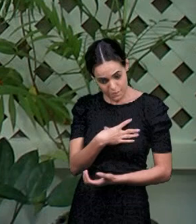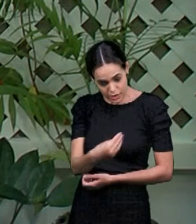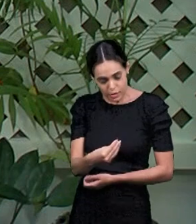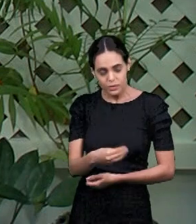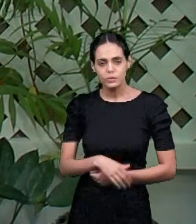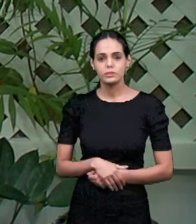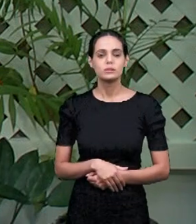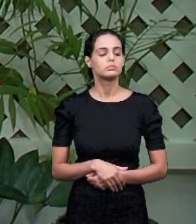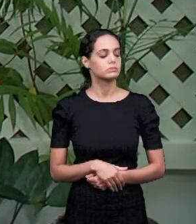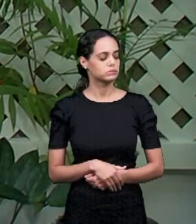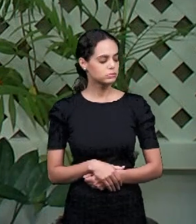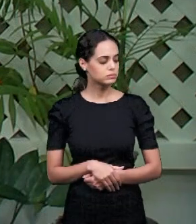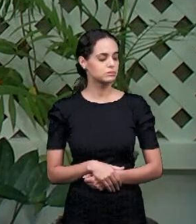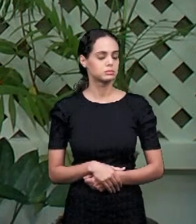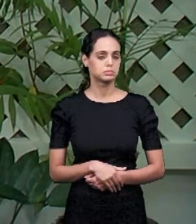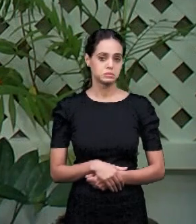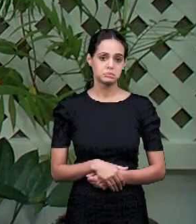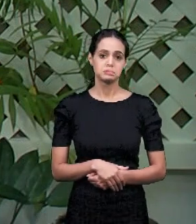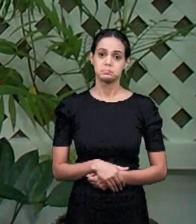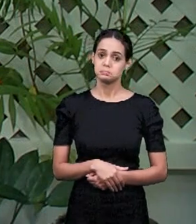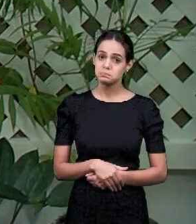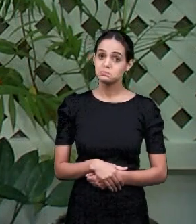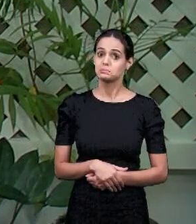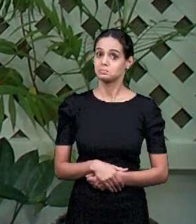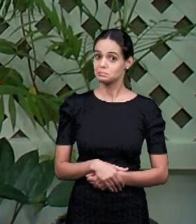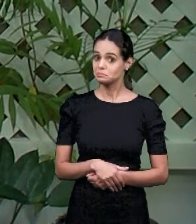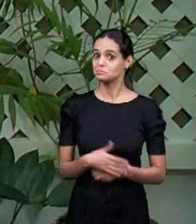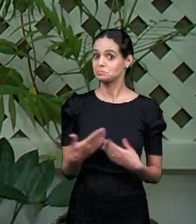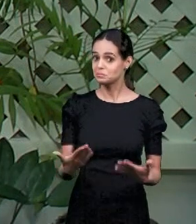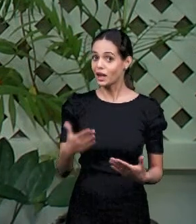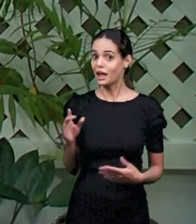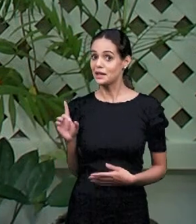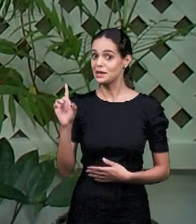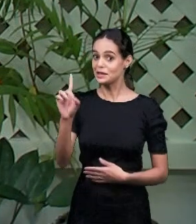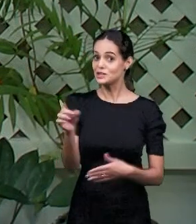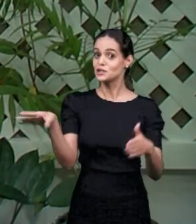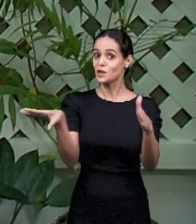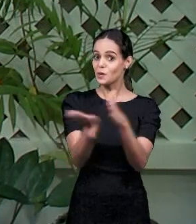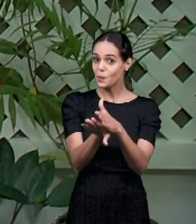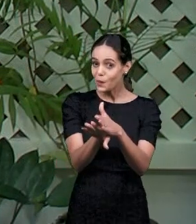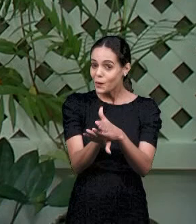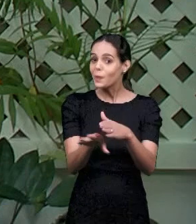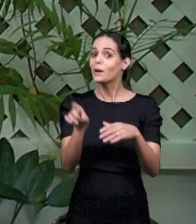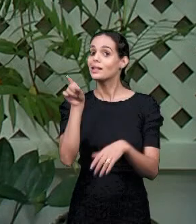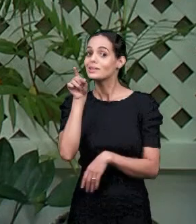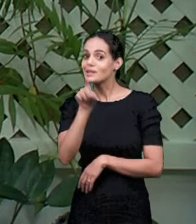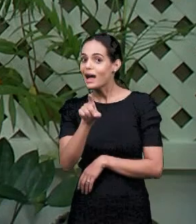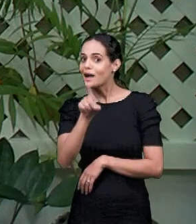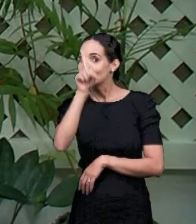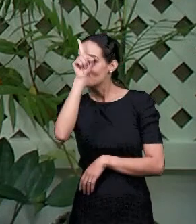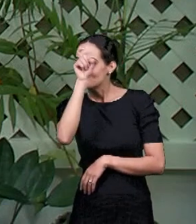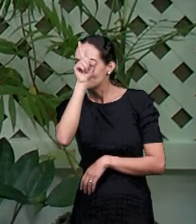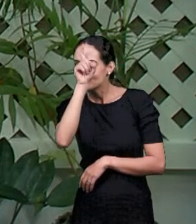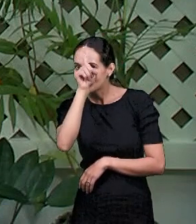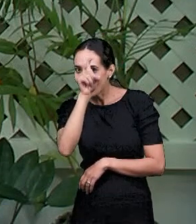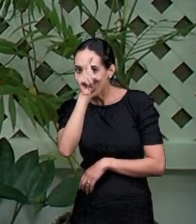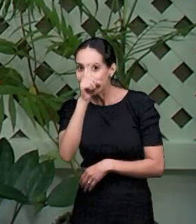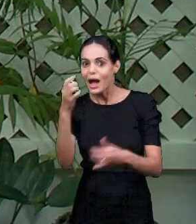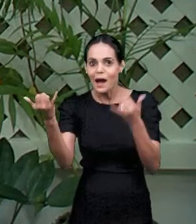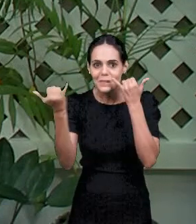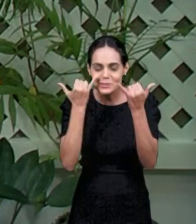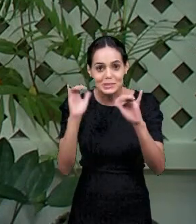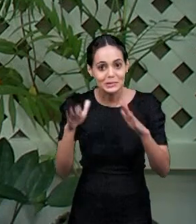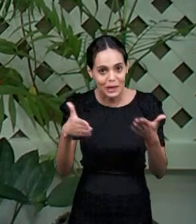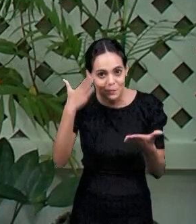peu, il est arrivé à l'hôpital et la nouvelle a été dite. L'enfant a ressuscité.